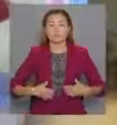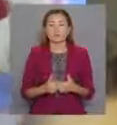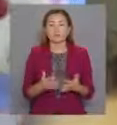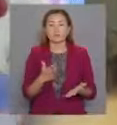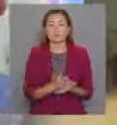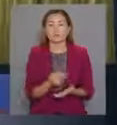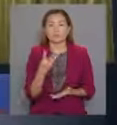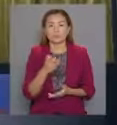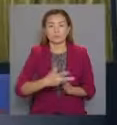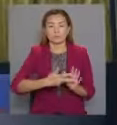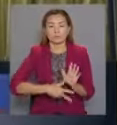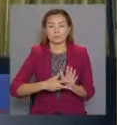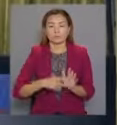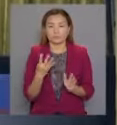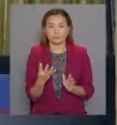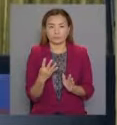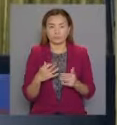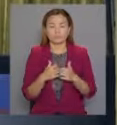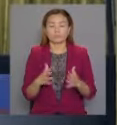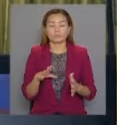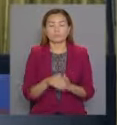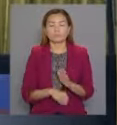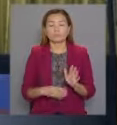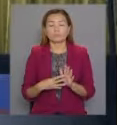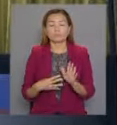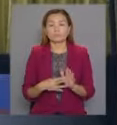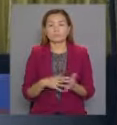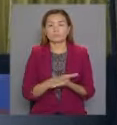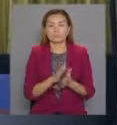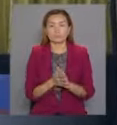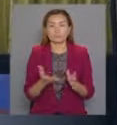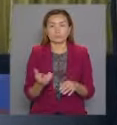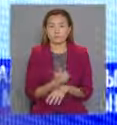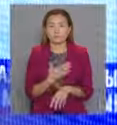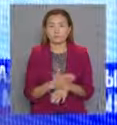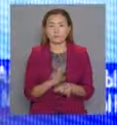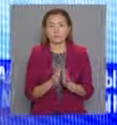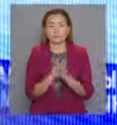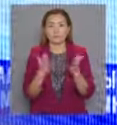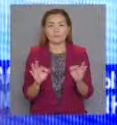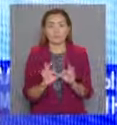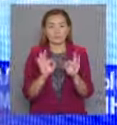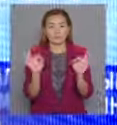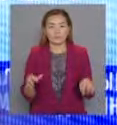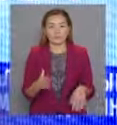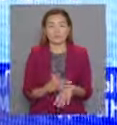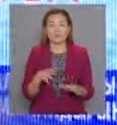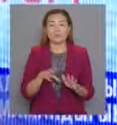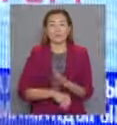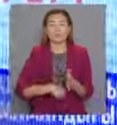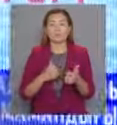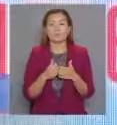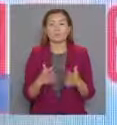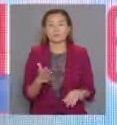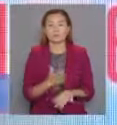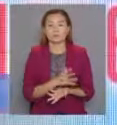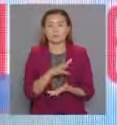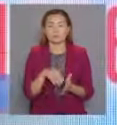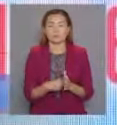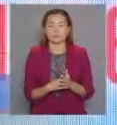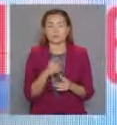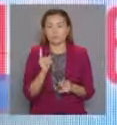оканчивает 384 выпускника, 9 из которых стали обладателями дипломов с отличием. В их числе выпускники, которые не